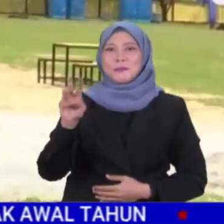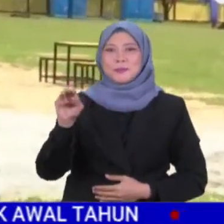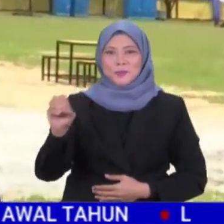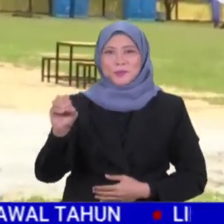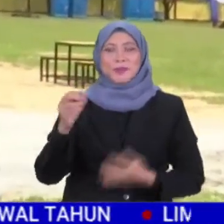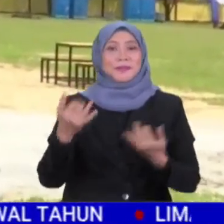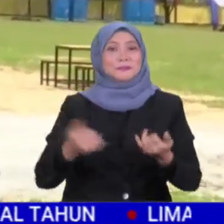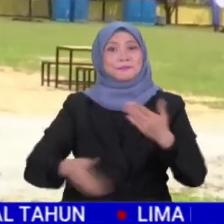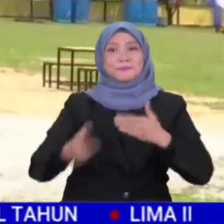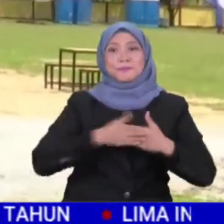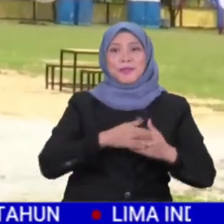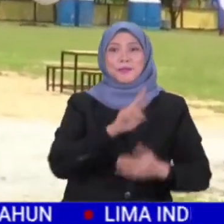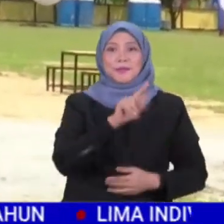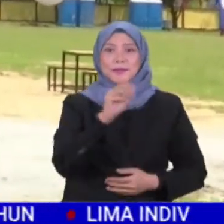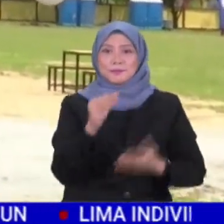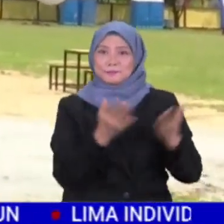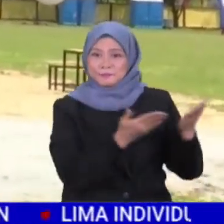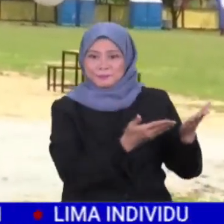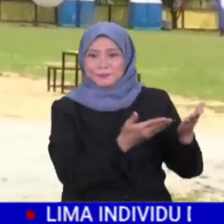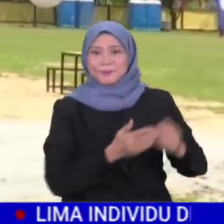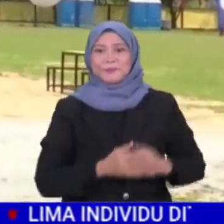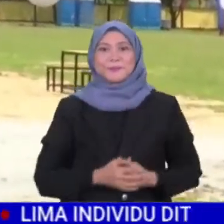kepada kemampai di Angka Sepuri, silakan.